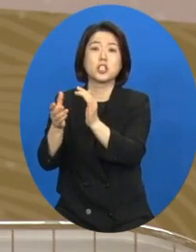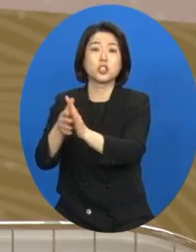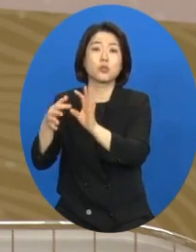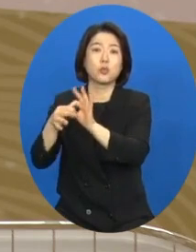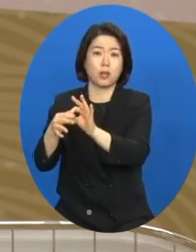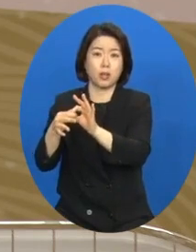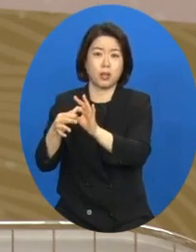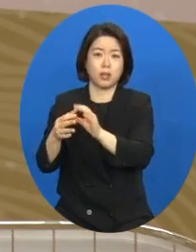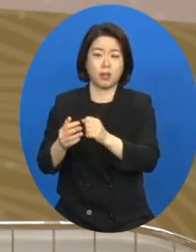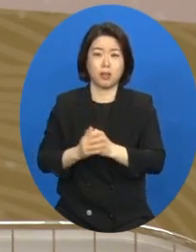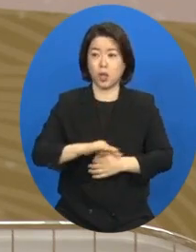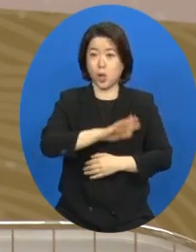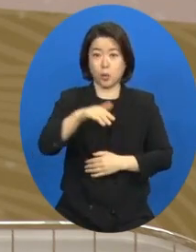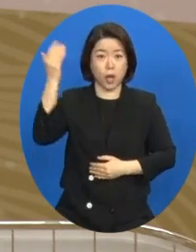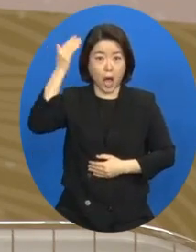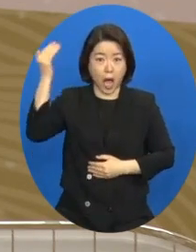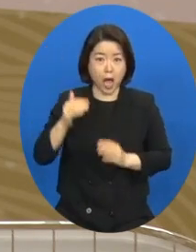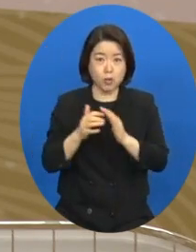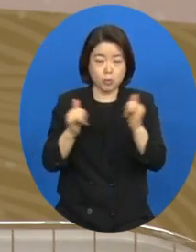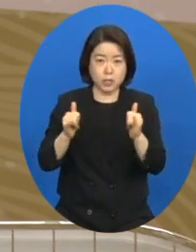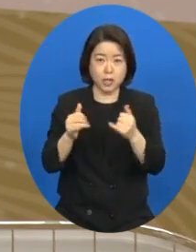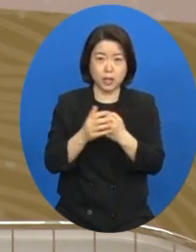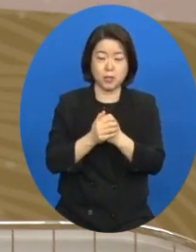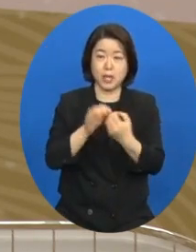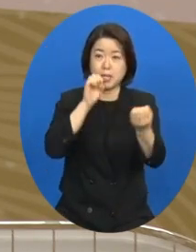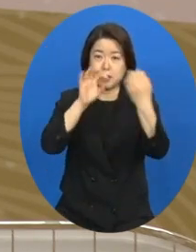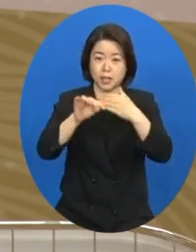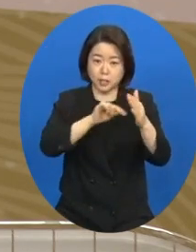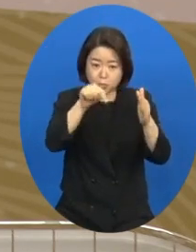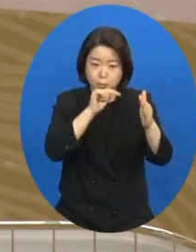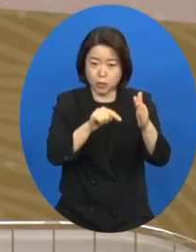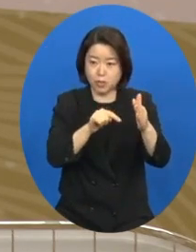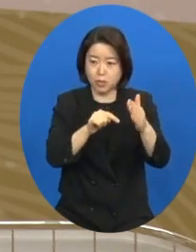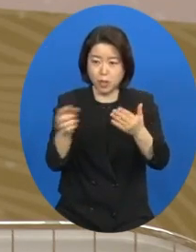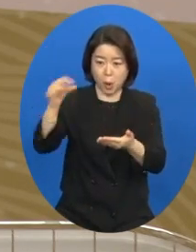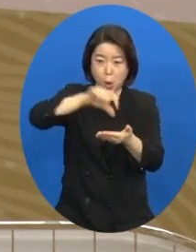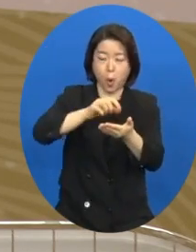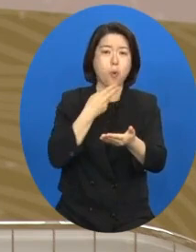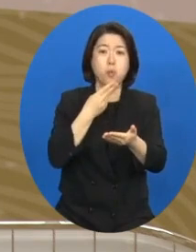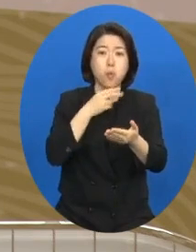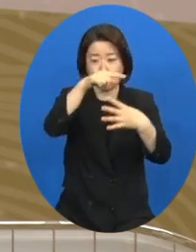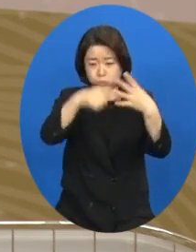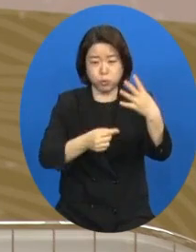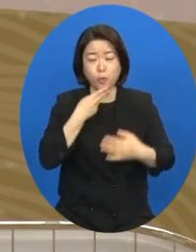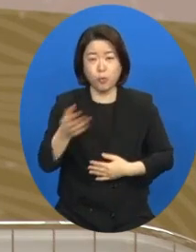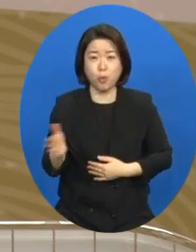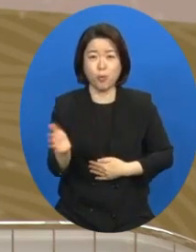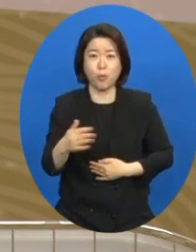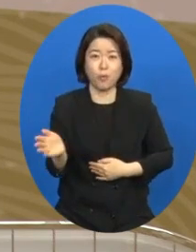얻는데 우리나라 사람들이 대답한 것에는 들어가지도 안할 순서에